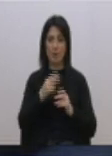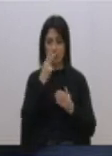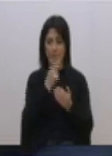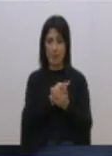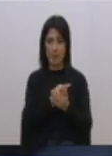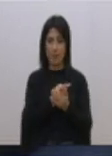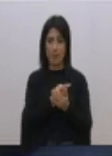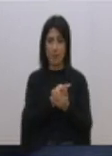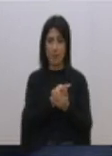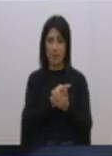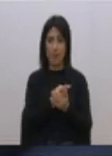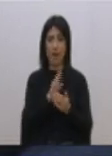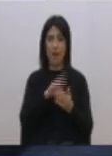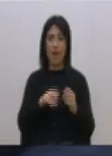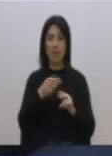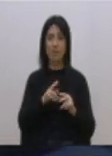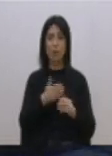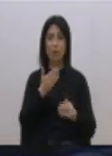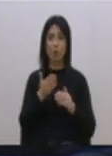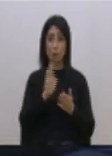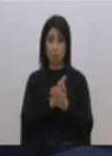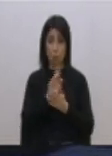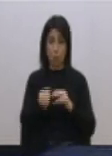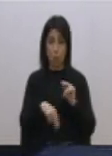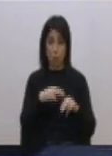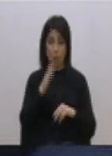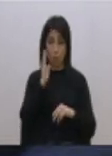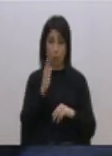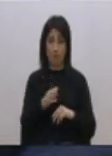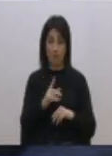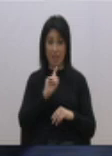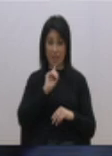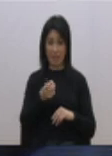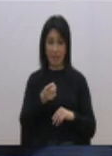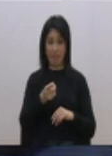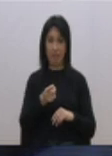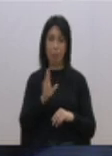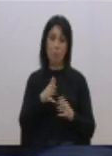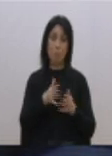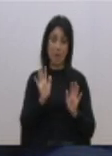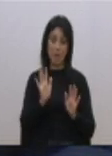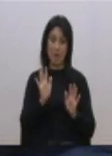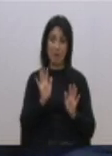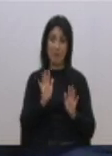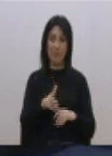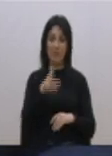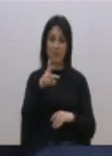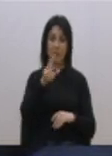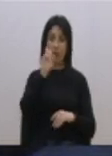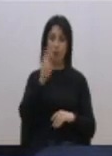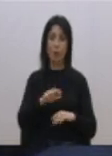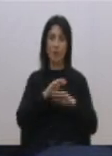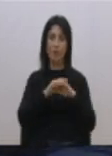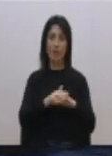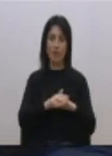მიხედვით. გარდა ამისა, თუ კონტრაქტს გააფორმებ ერთი წლით ან უფრო მეტით, $3000